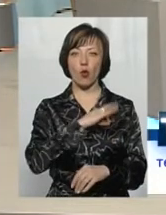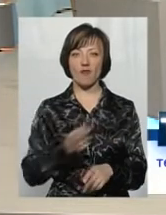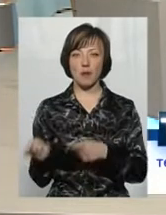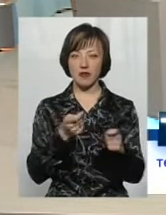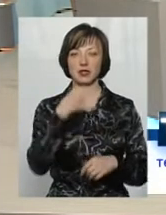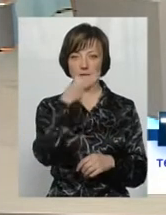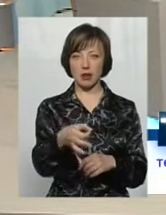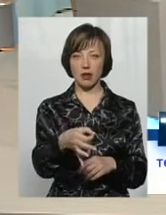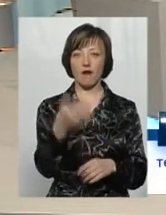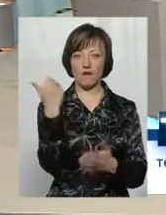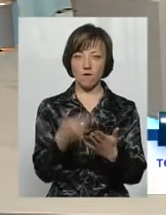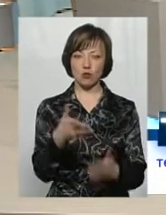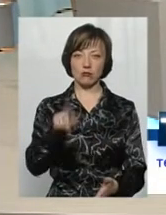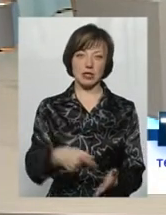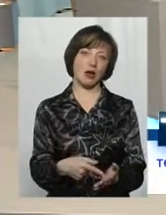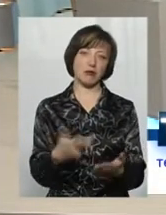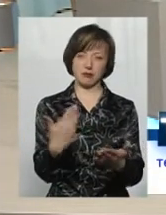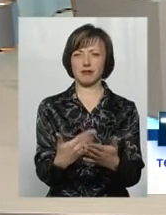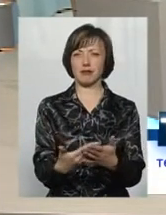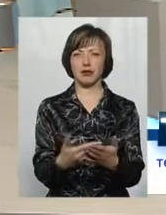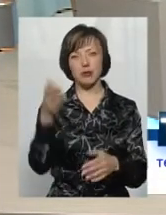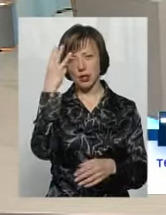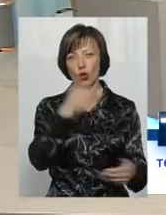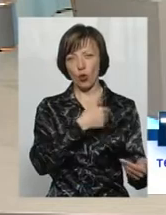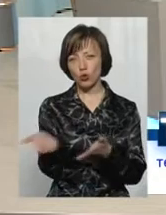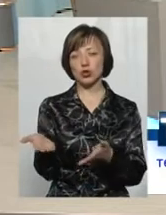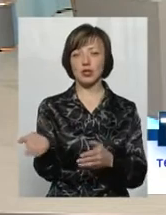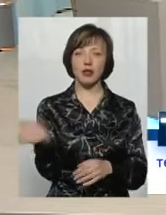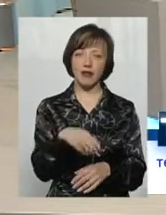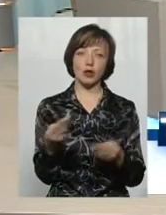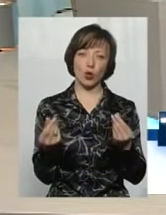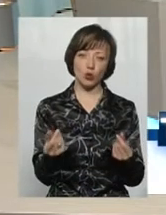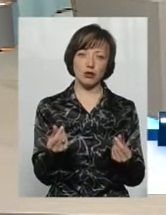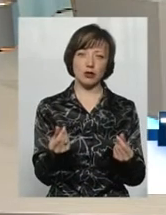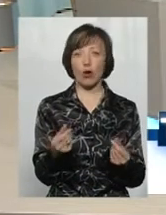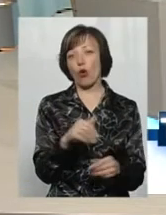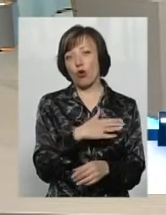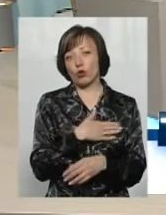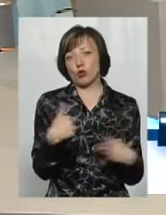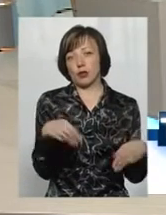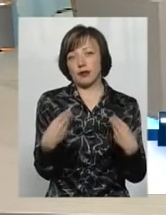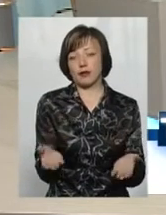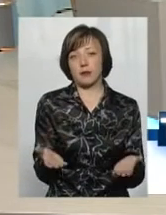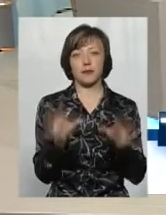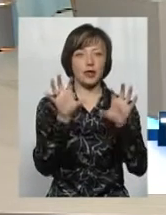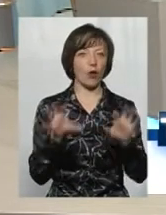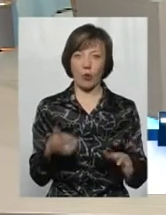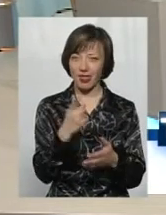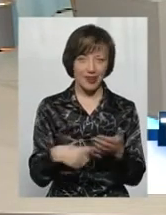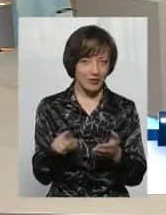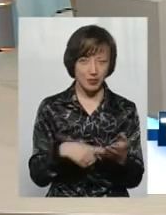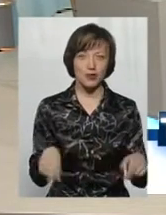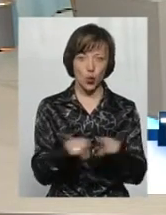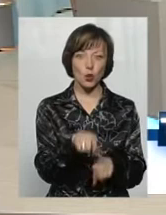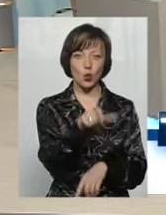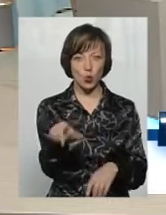перевезення і сказала, от міська рада, ну, наприклад, Хмельницької, хочете ви, давайте гроші, так, хочете, не давайте. Причому закони не відмінили ті, все одно